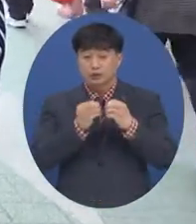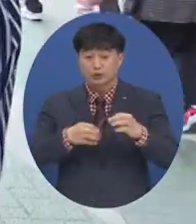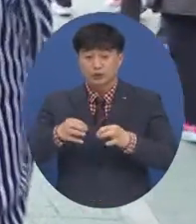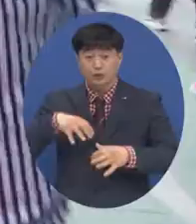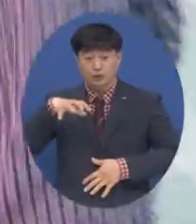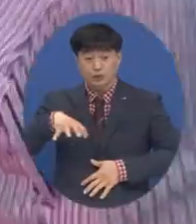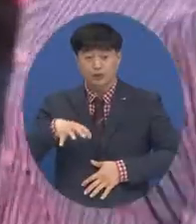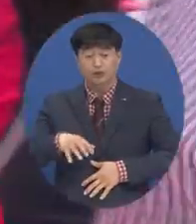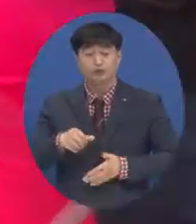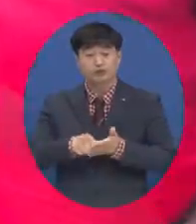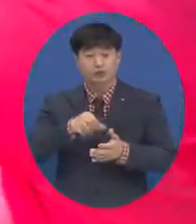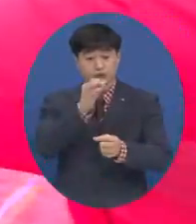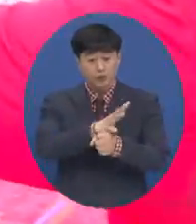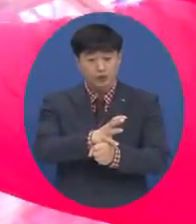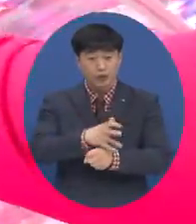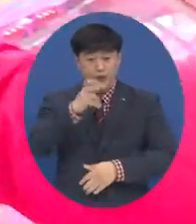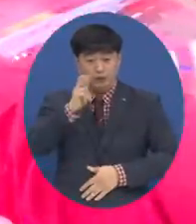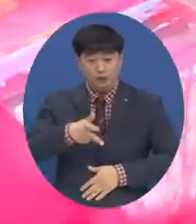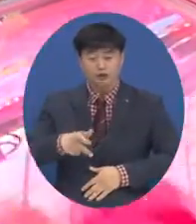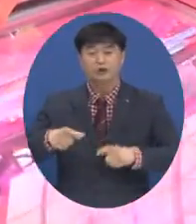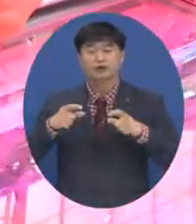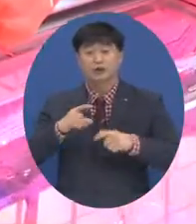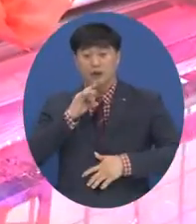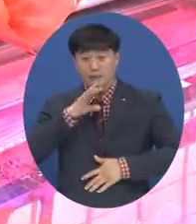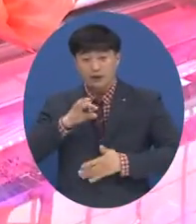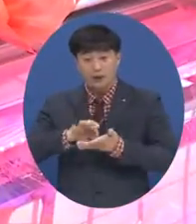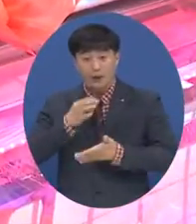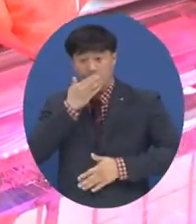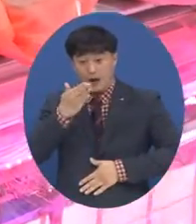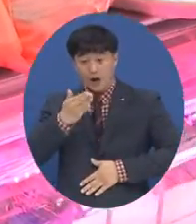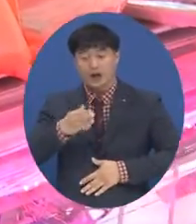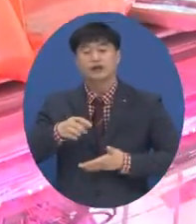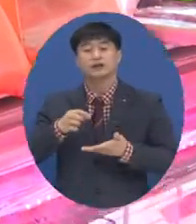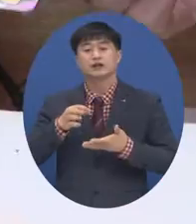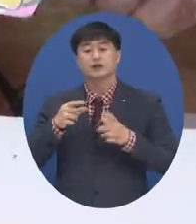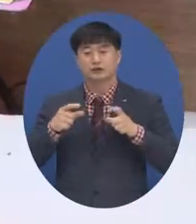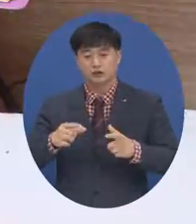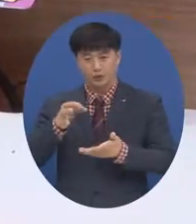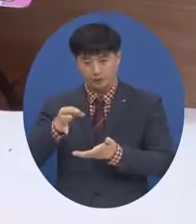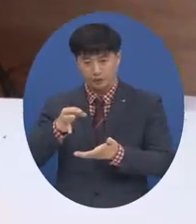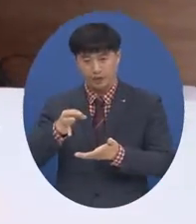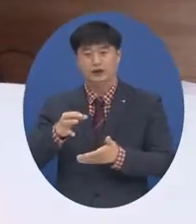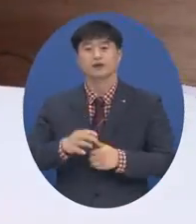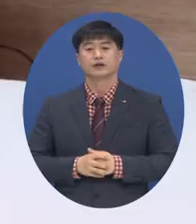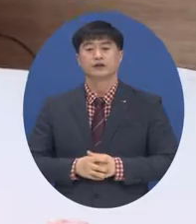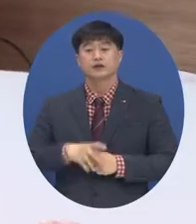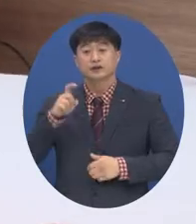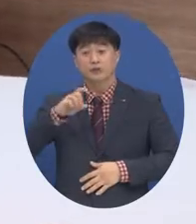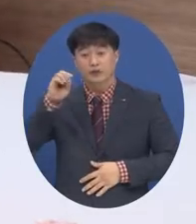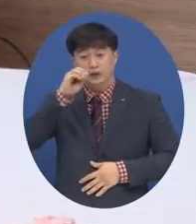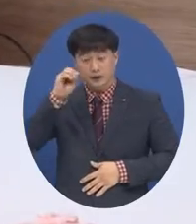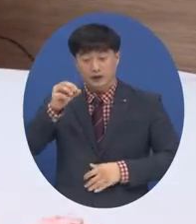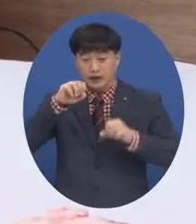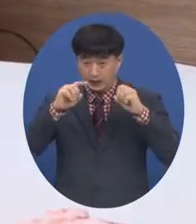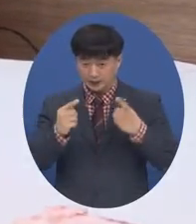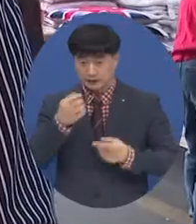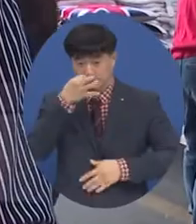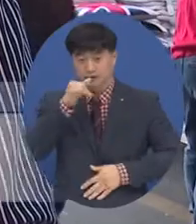전통시장에서 물건을 사고 결제는 이 지역에서만 쓸수 있는 지역 화폐로 합니다. 10% 할인 혜택